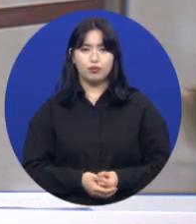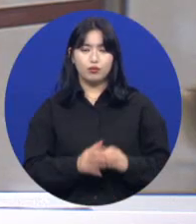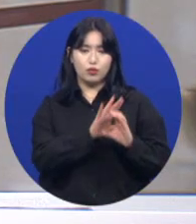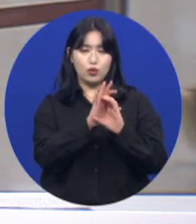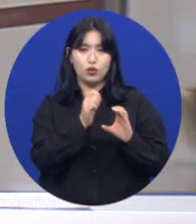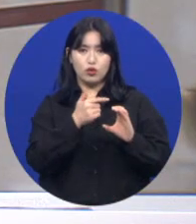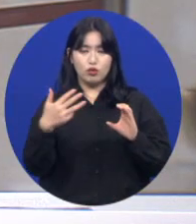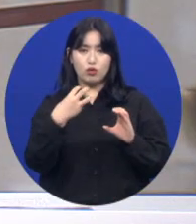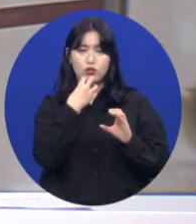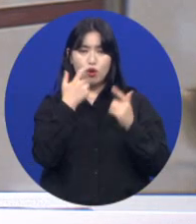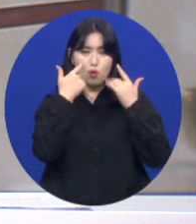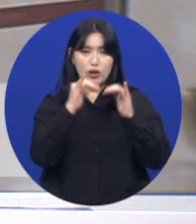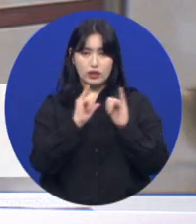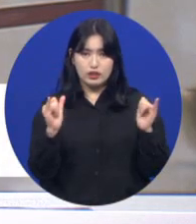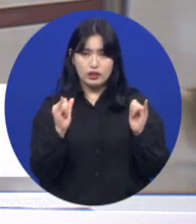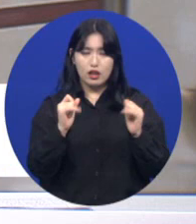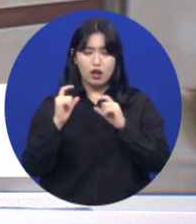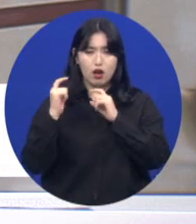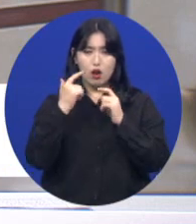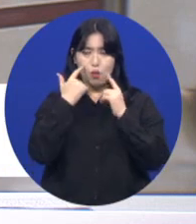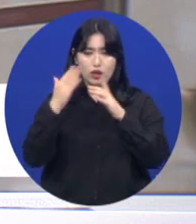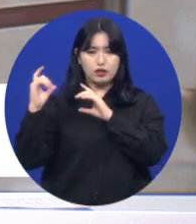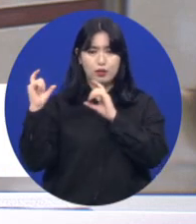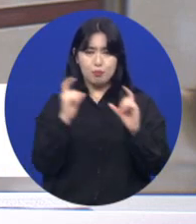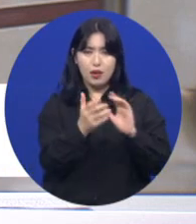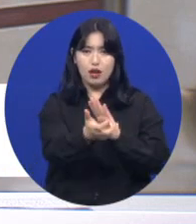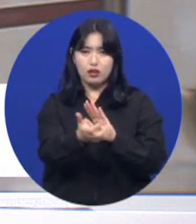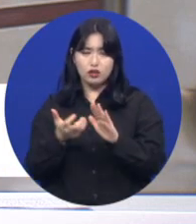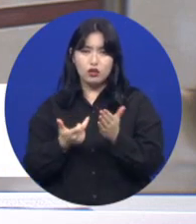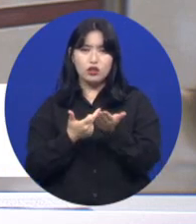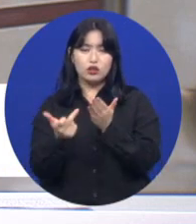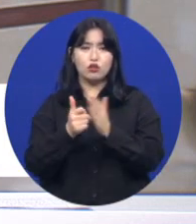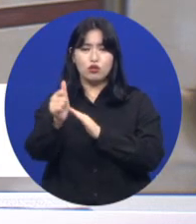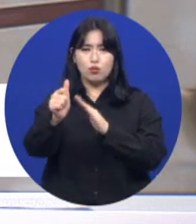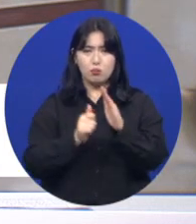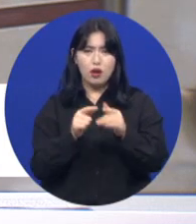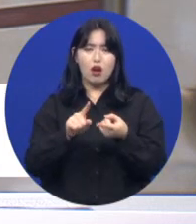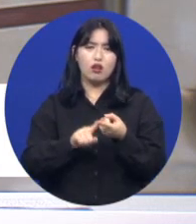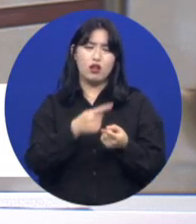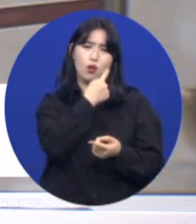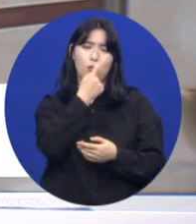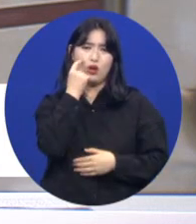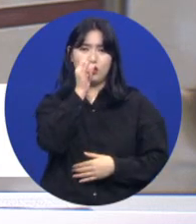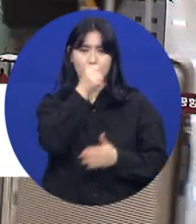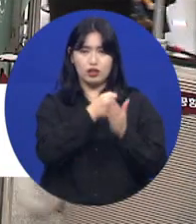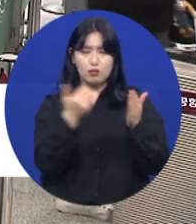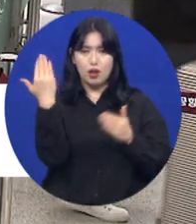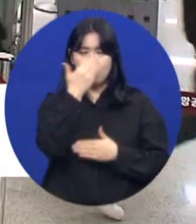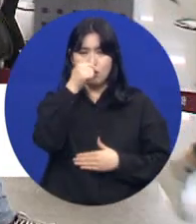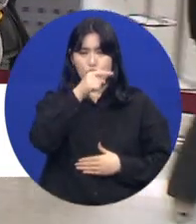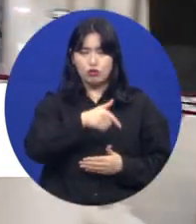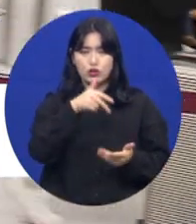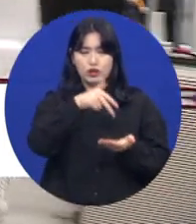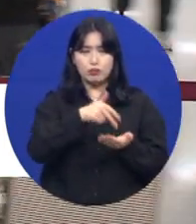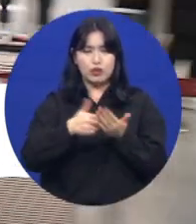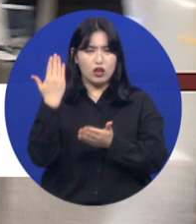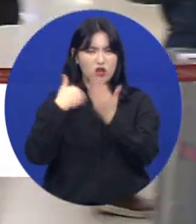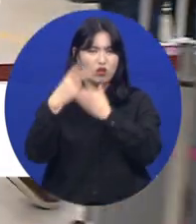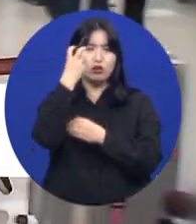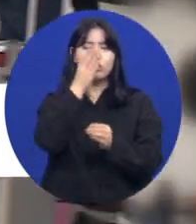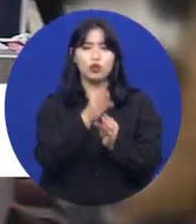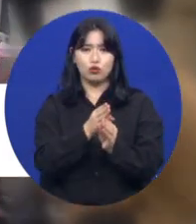코로나19 서울 확진자가 확진 판정 전 제주를 다녀간 사실이 확인돼 방역당국이 역학조사에